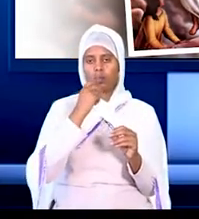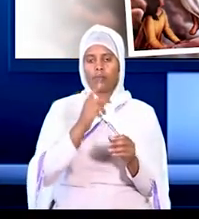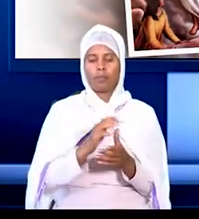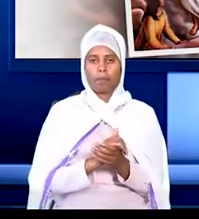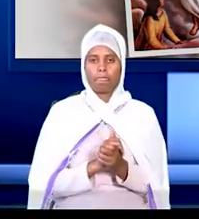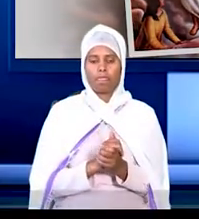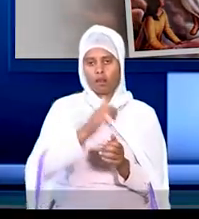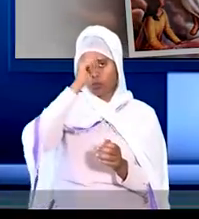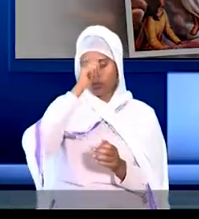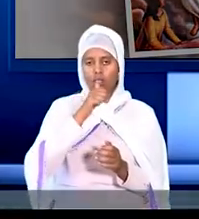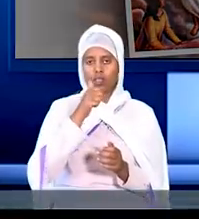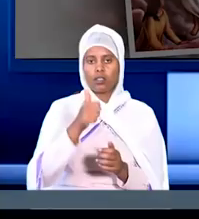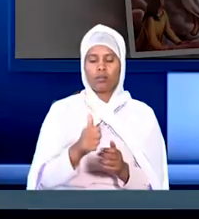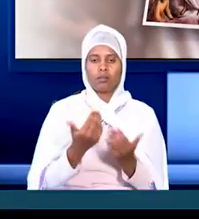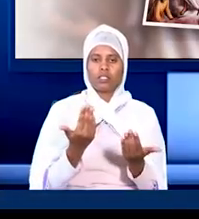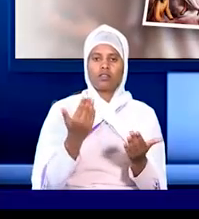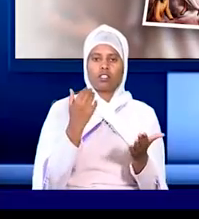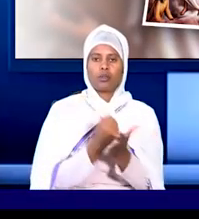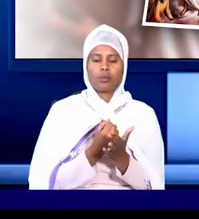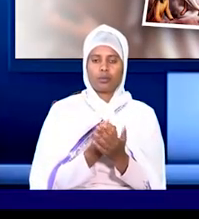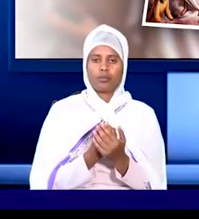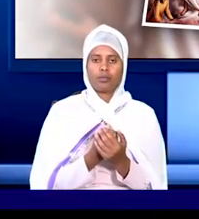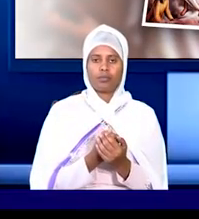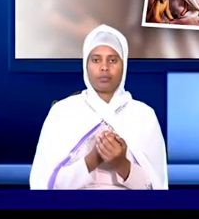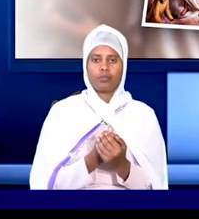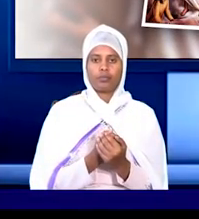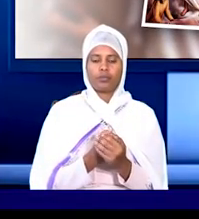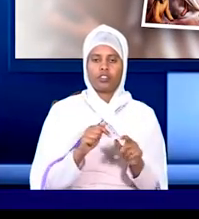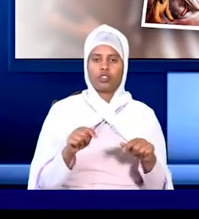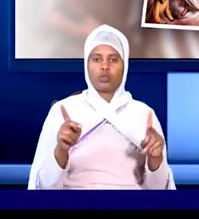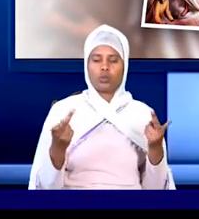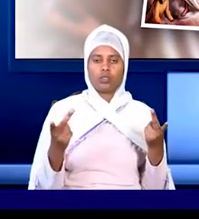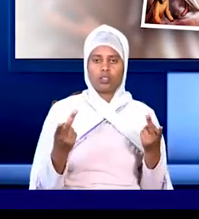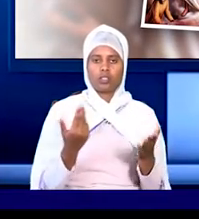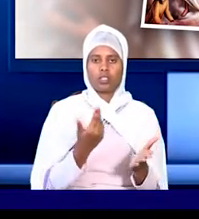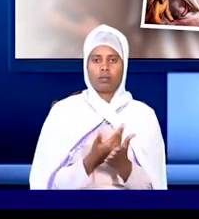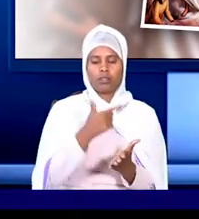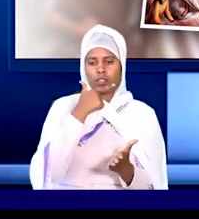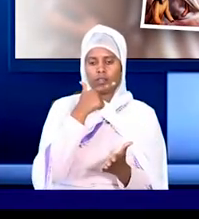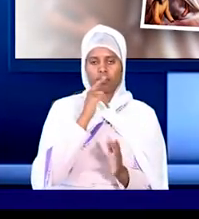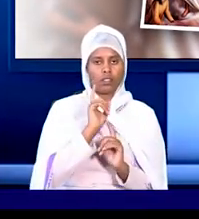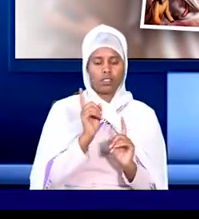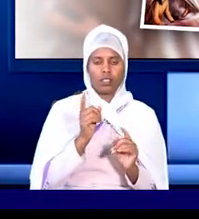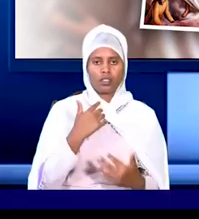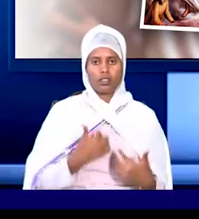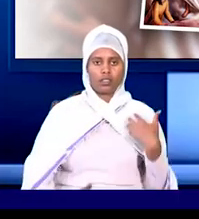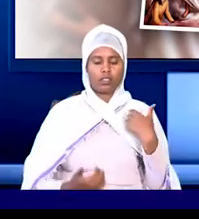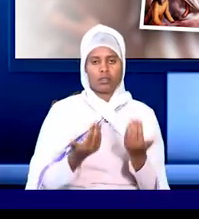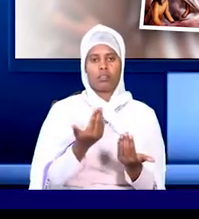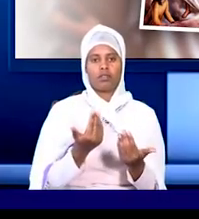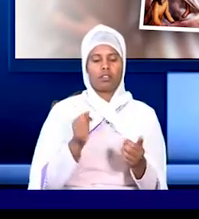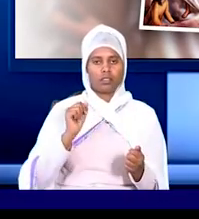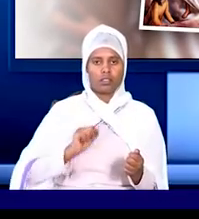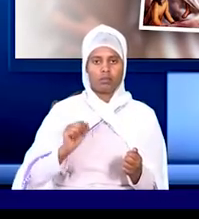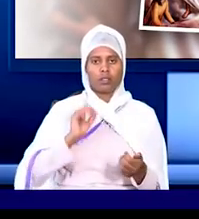ማርያም እናበለ ገለፀሉ። ኣቦና ኣዳም ተስፋ ረኸበ። ሕጂ ውን ካብ ንፈርሐ